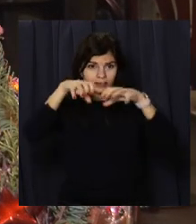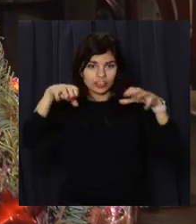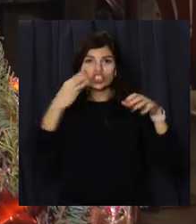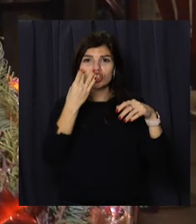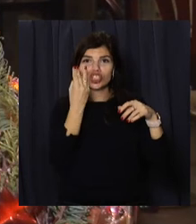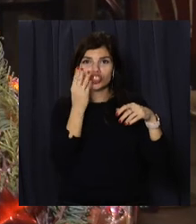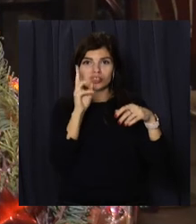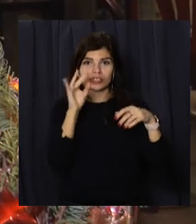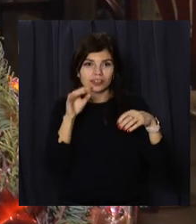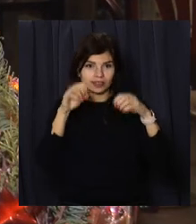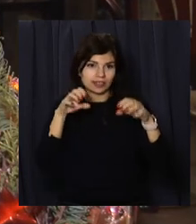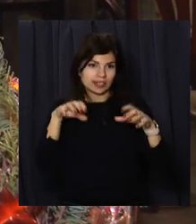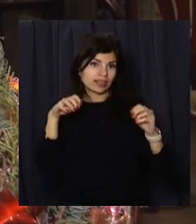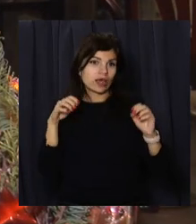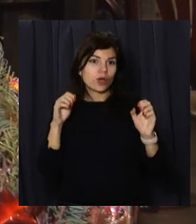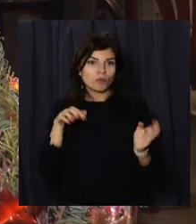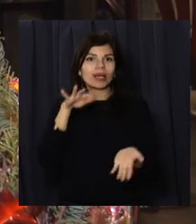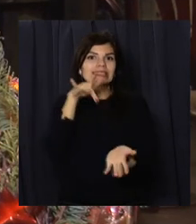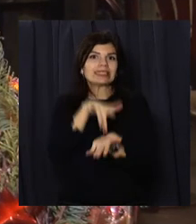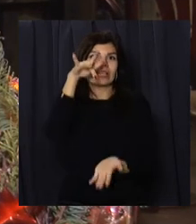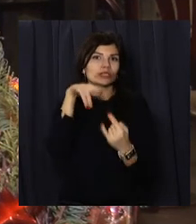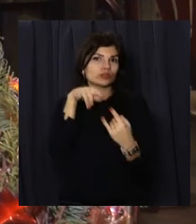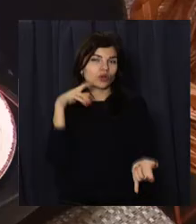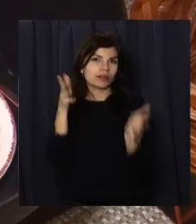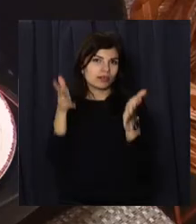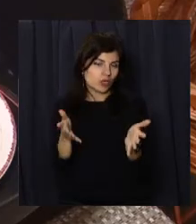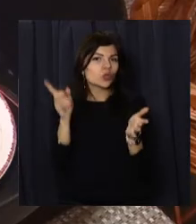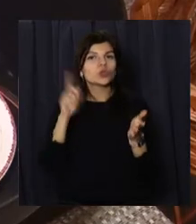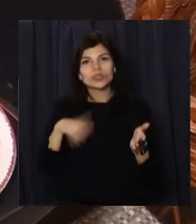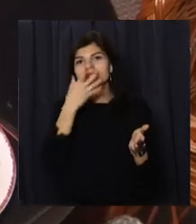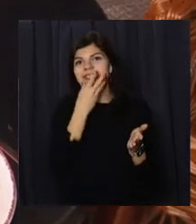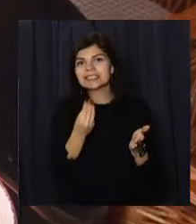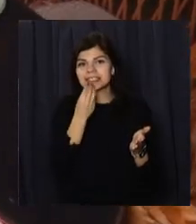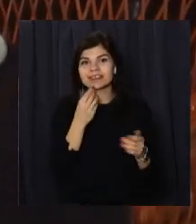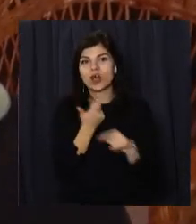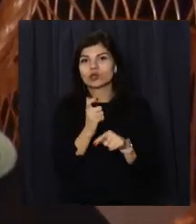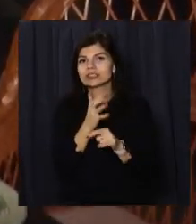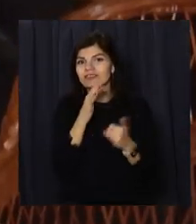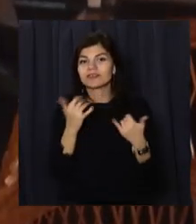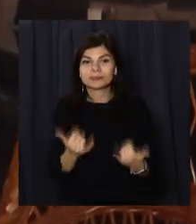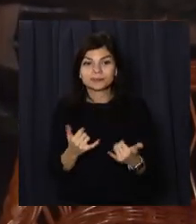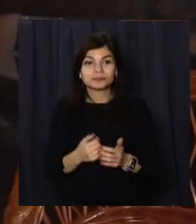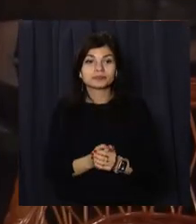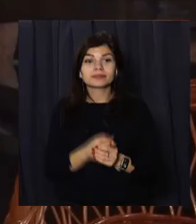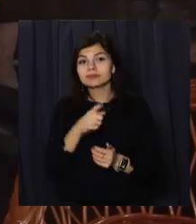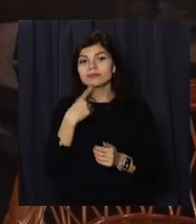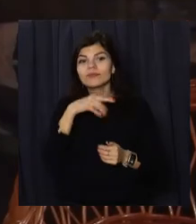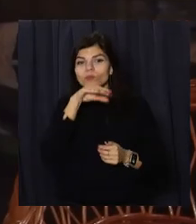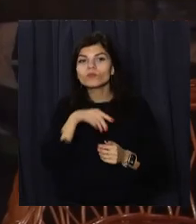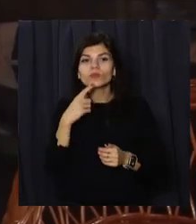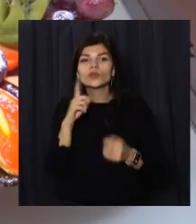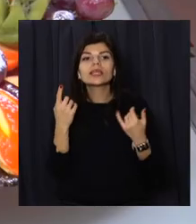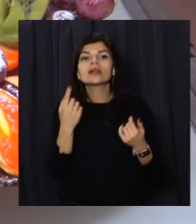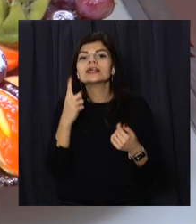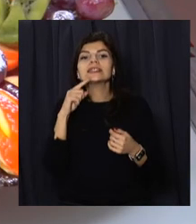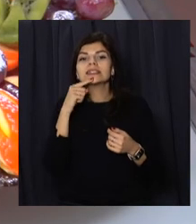по центру стола. Це теж буде красиво, дуже так стильно і современно. Фахівці наголошують, єдине, що може обмежити ваш політ